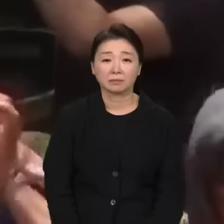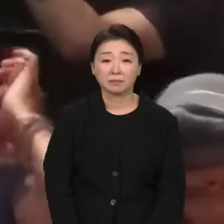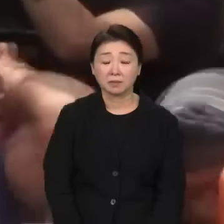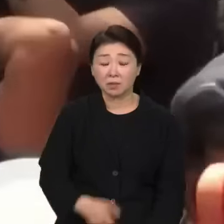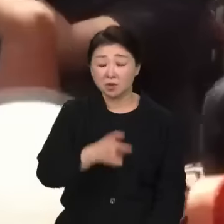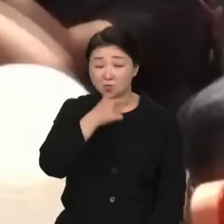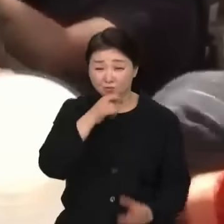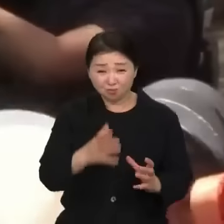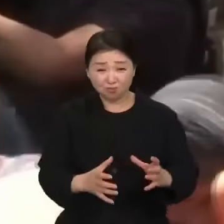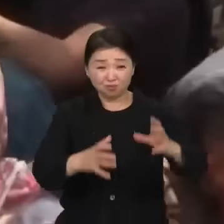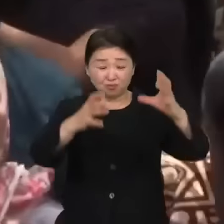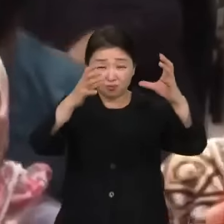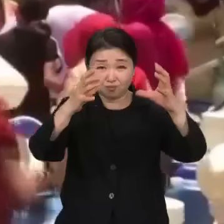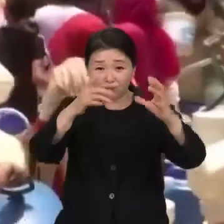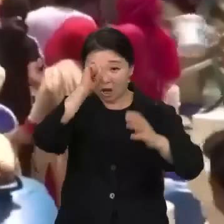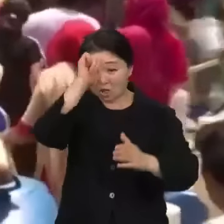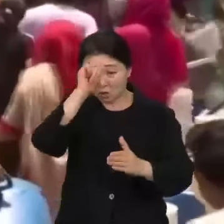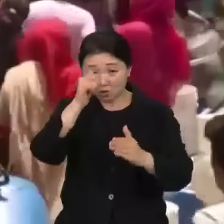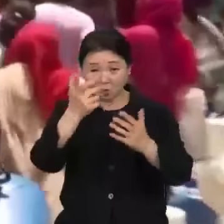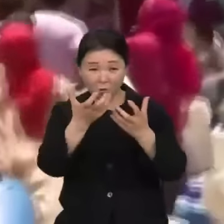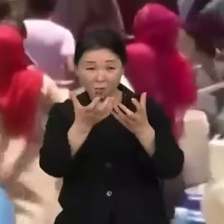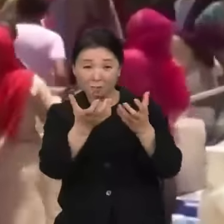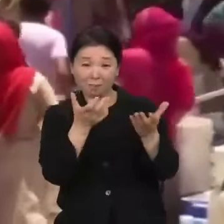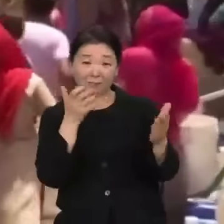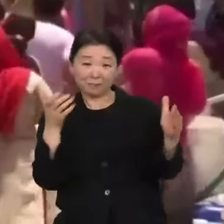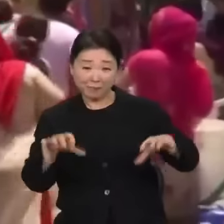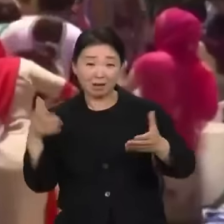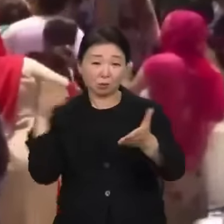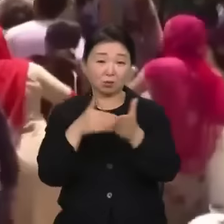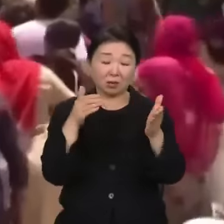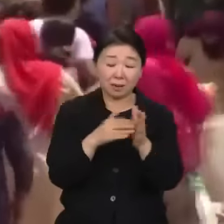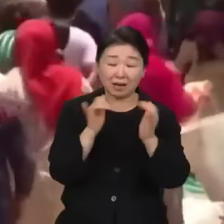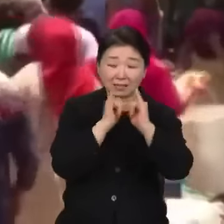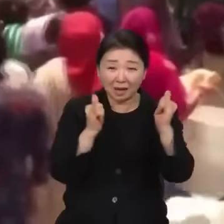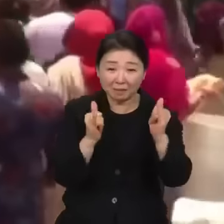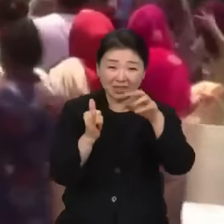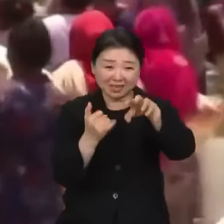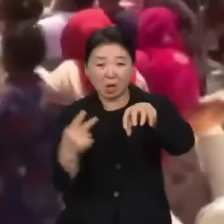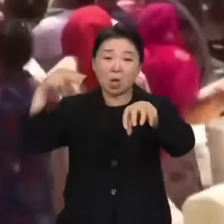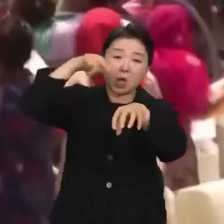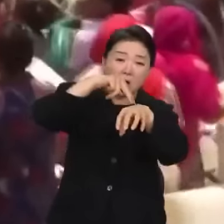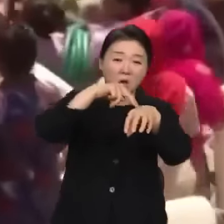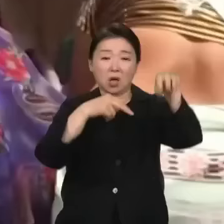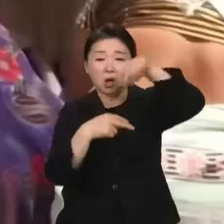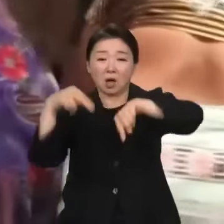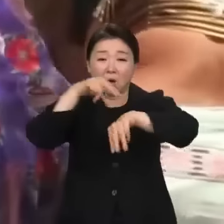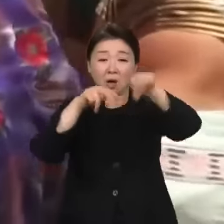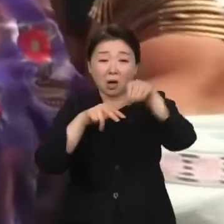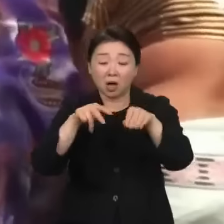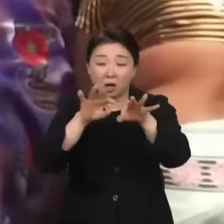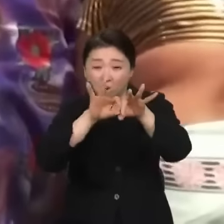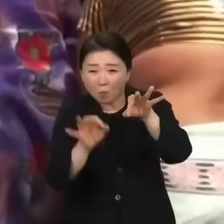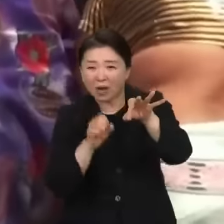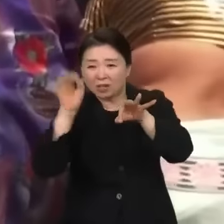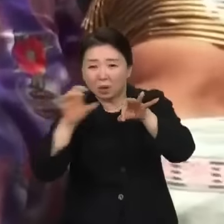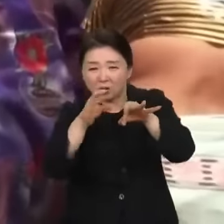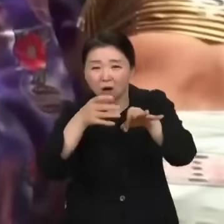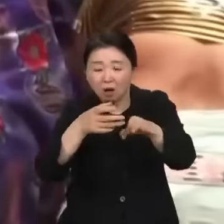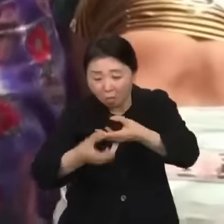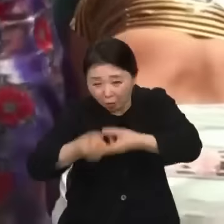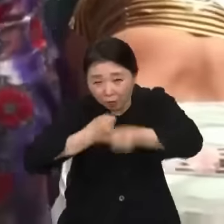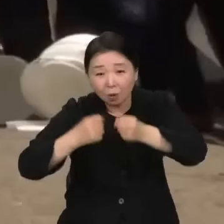물탱크가 인도 뉴델리의 한 마을에 도착하자 주민들이 서둘러 차량 위로 기어올라갑니다. 고무관을 던지고 끌어올리는